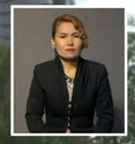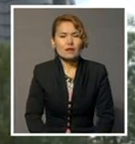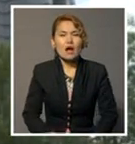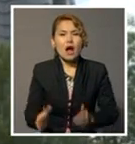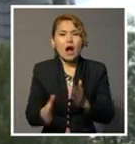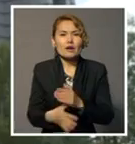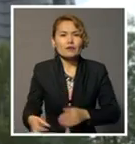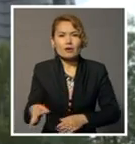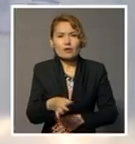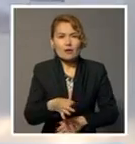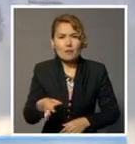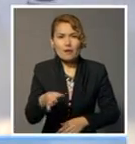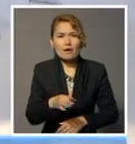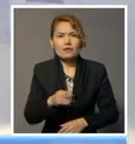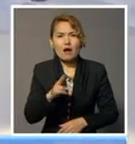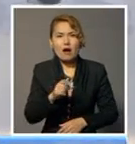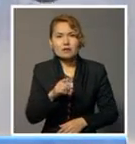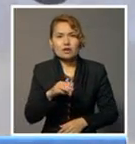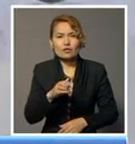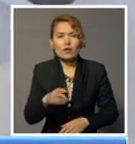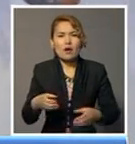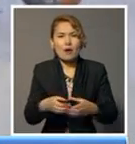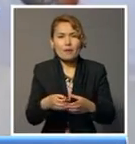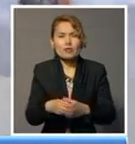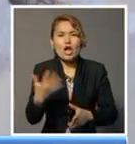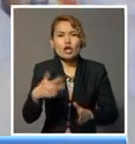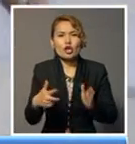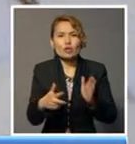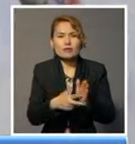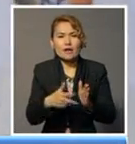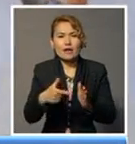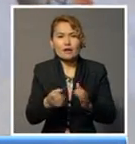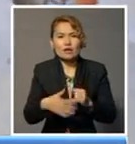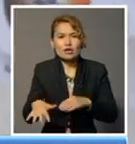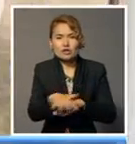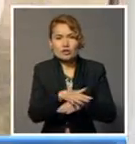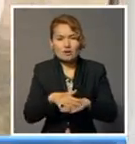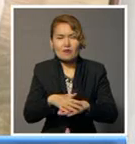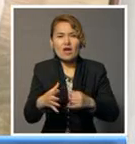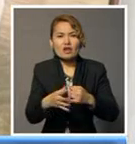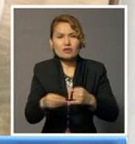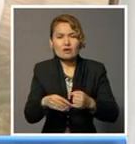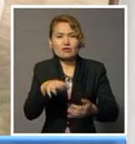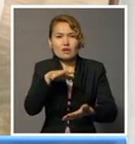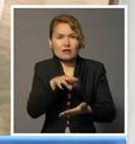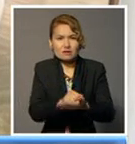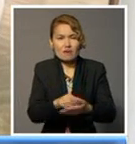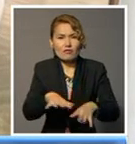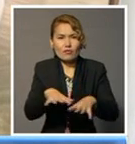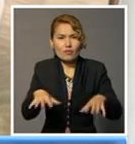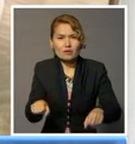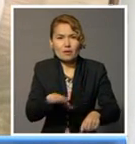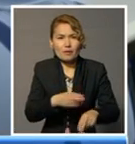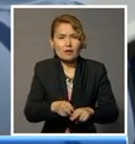Атырау облысында Қазтрансойл компаниясы 10 жыл бойы 58 гектар жерге заңсыз иелік етіп келген. Жердің пайдаланылуы мен қорғалуын